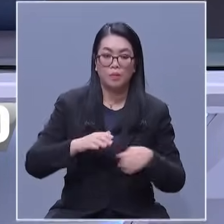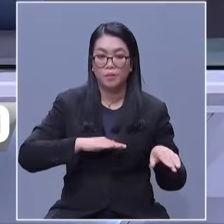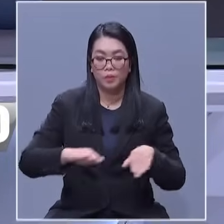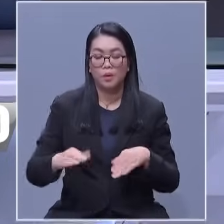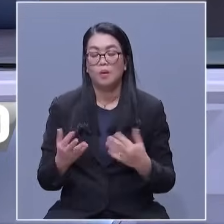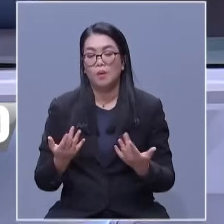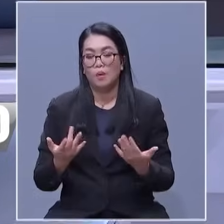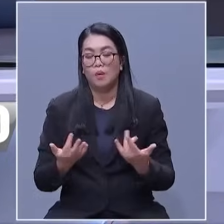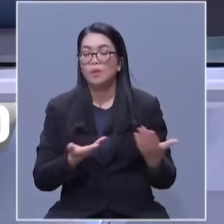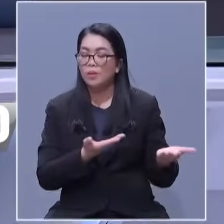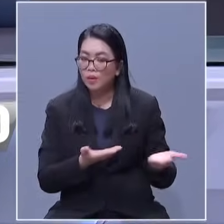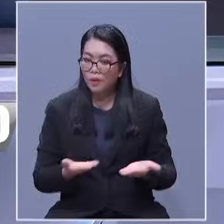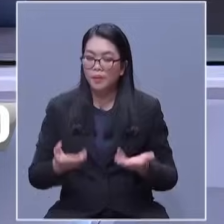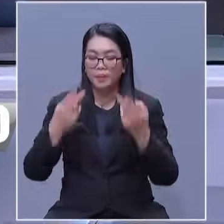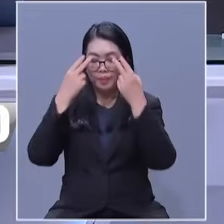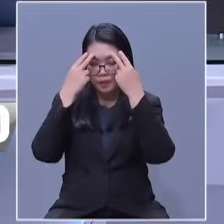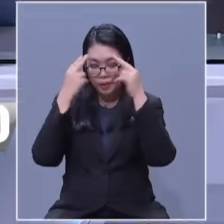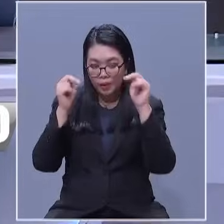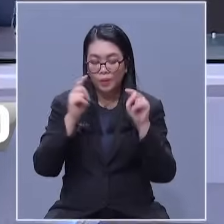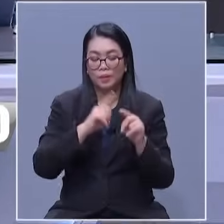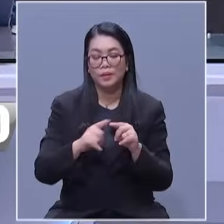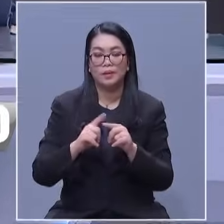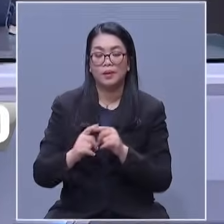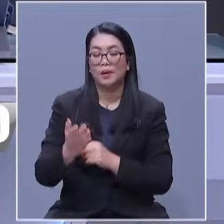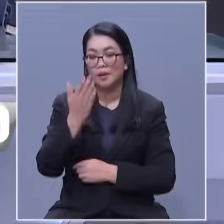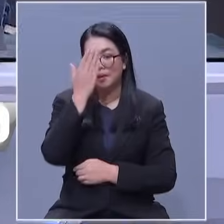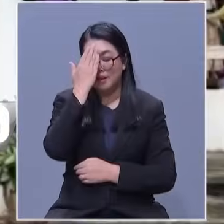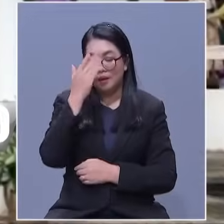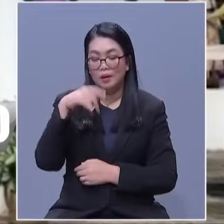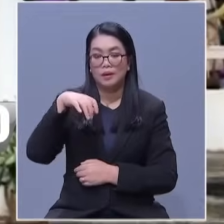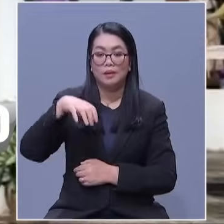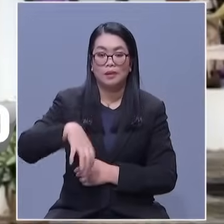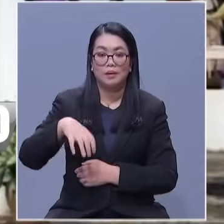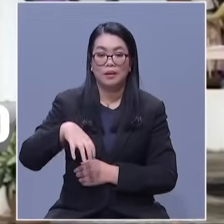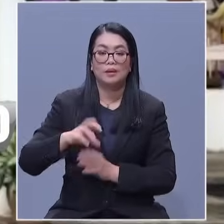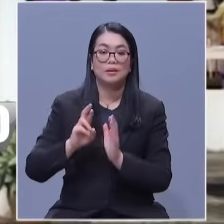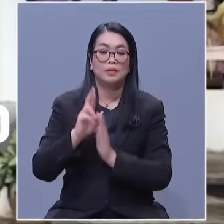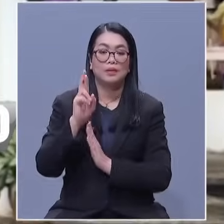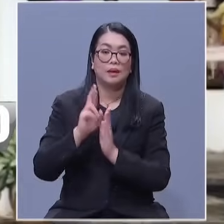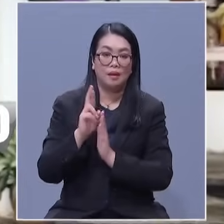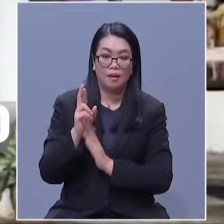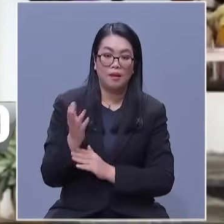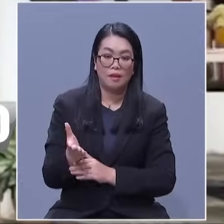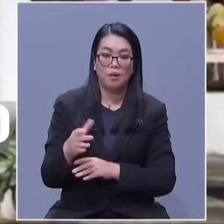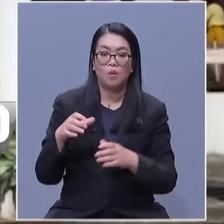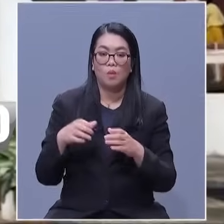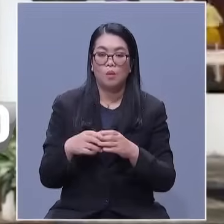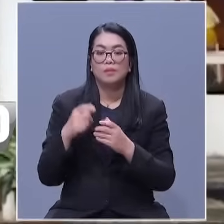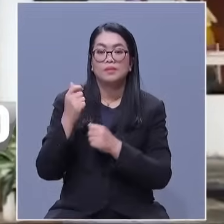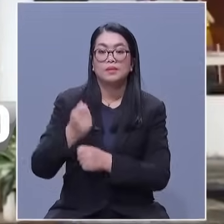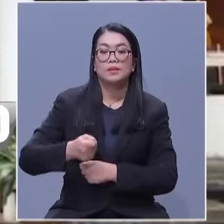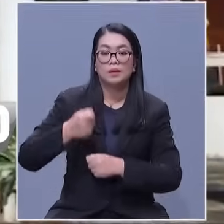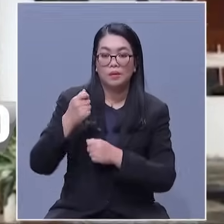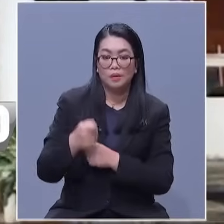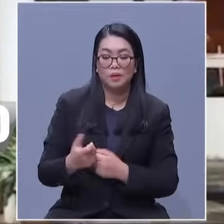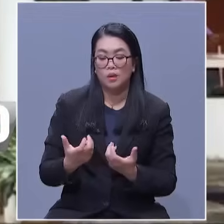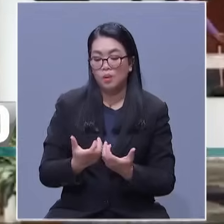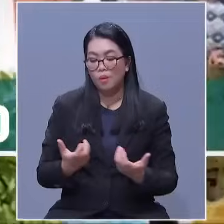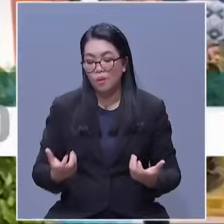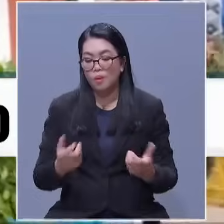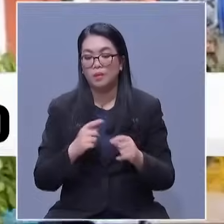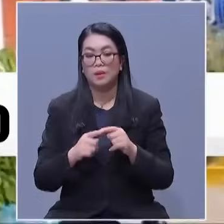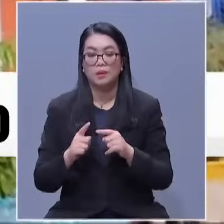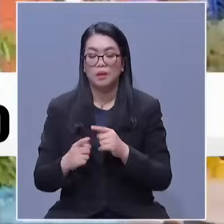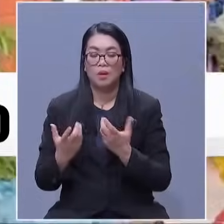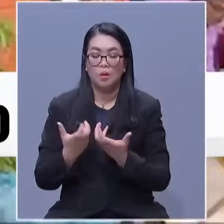อนรับนายกนะครับท่านผู้ชมครับบรรยากาศที่หน้าด่านศุลกากรเริ่มมีเจ้าหน้าที่และกลุ่มเกษตรกรนะครับนำสินค้าโอท็อป